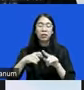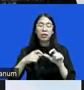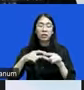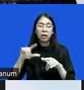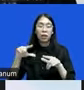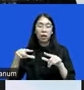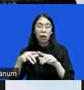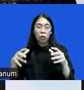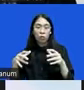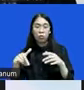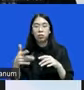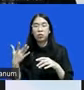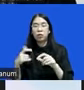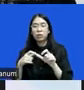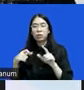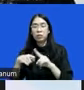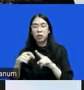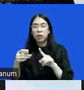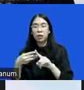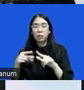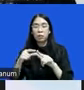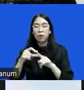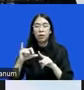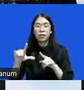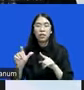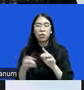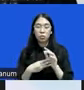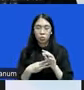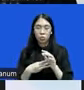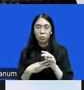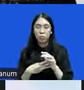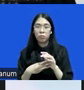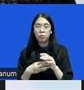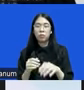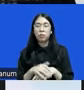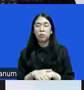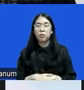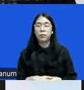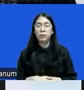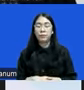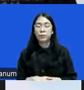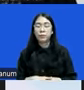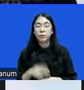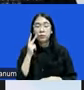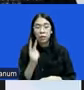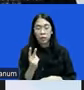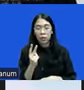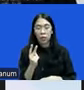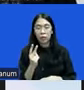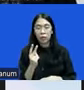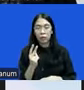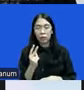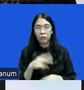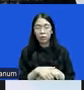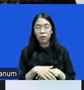sekarang sudah ada perma nomor 1 tahun 2024 kalau kita lihat yang di aspek sebelum